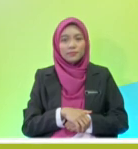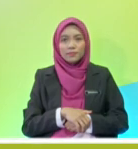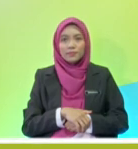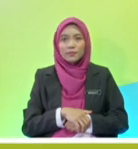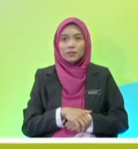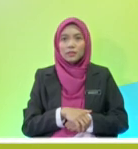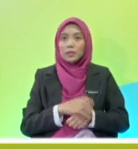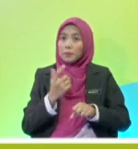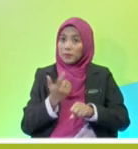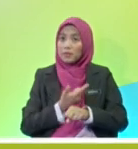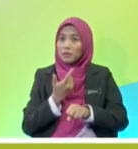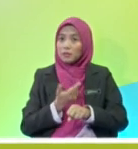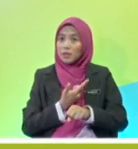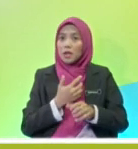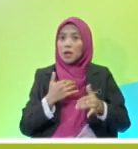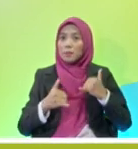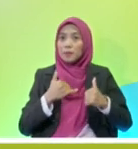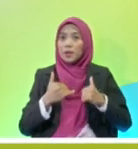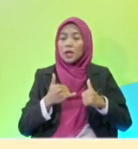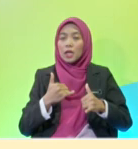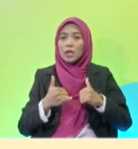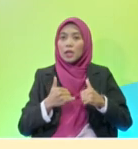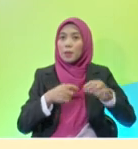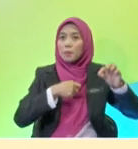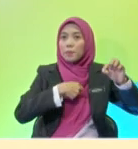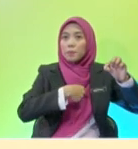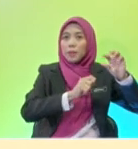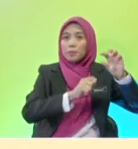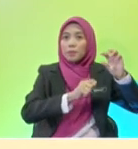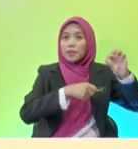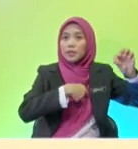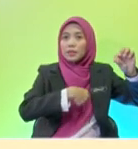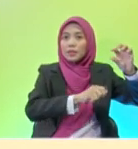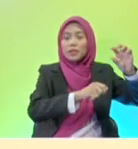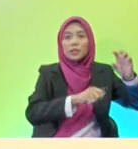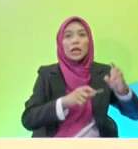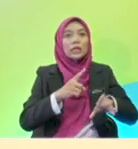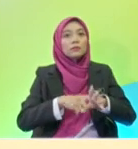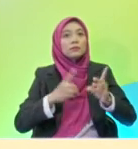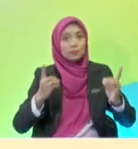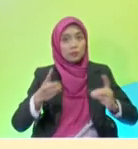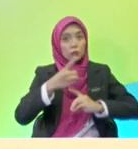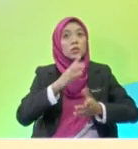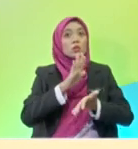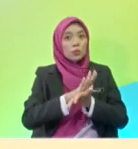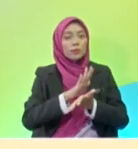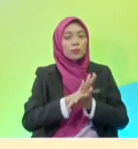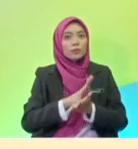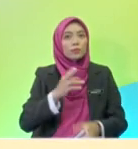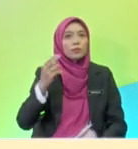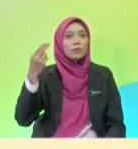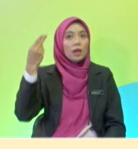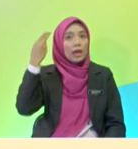bermain badminton di dewan sekolah ya Betul Pandai Hakim